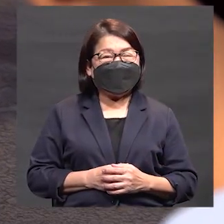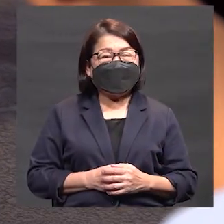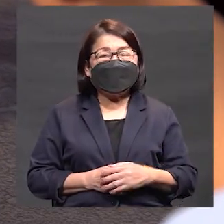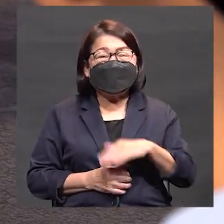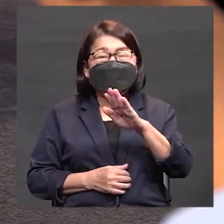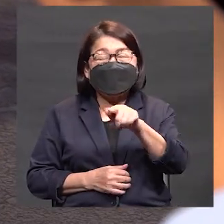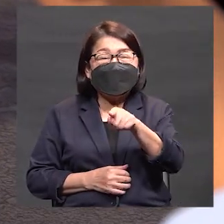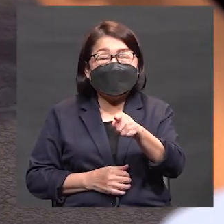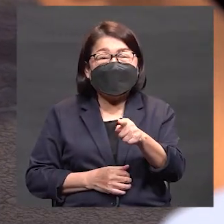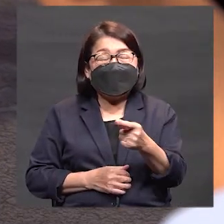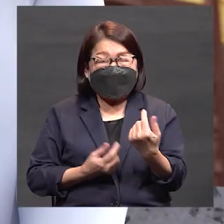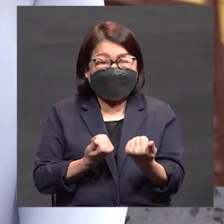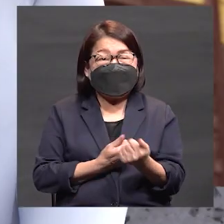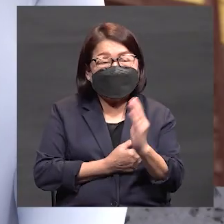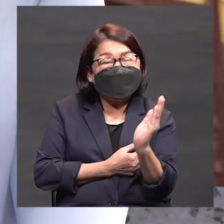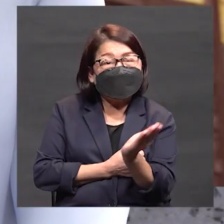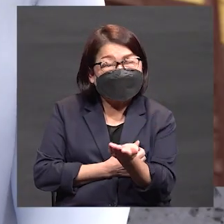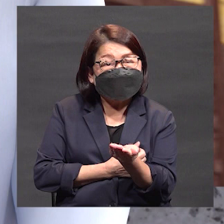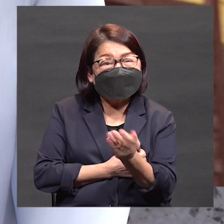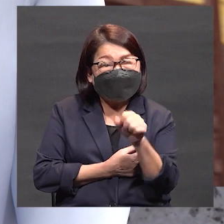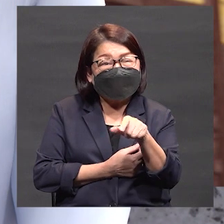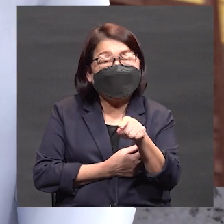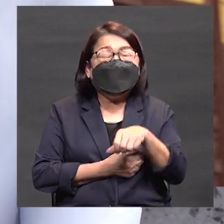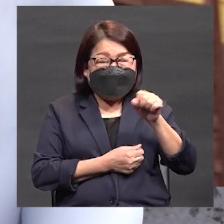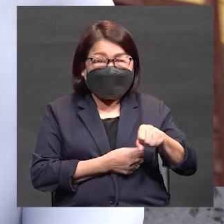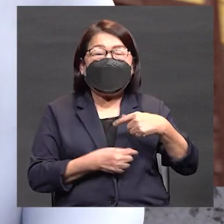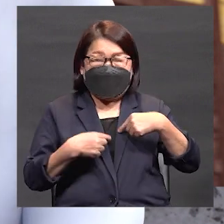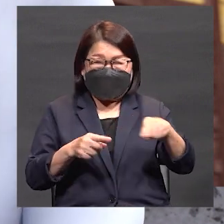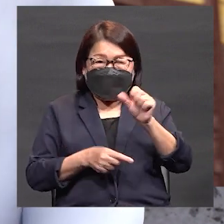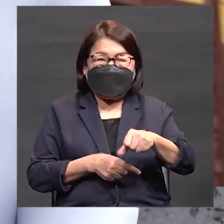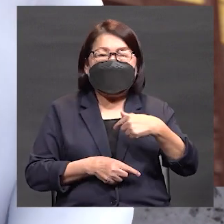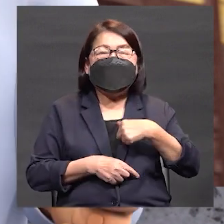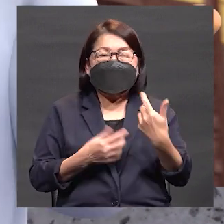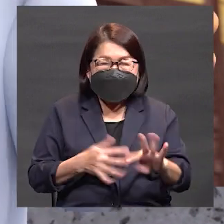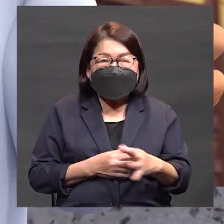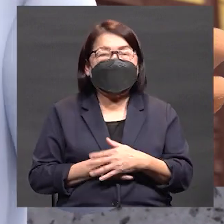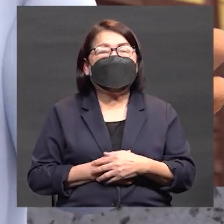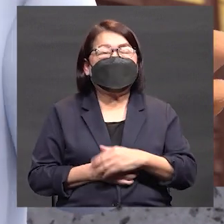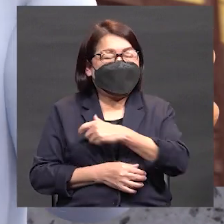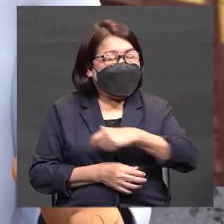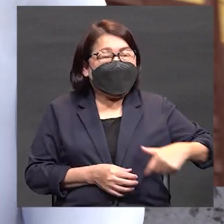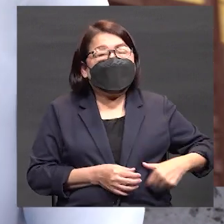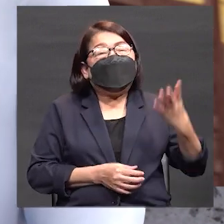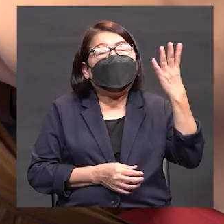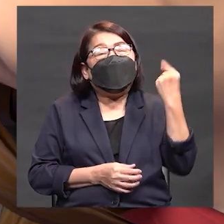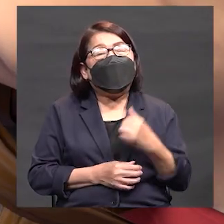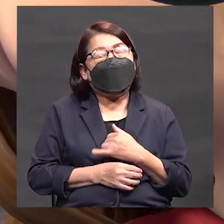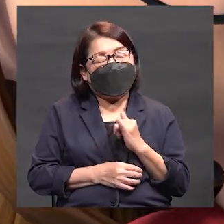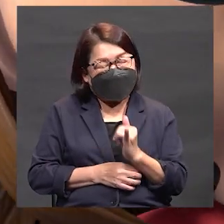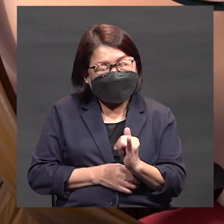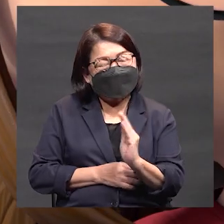พี่เพิ่งรับปริญญาบัตรเหรอคะ ใช่พี่เพิ่งรับพระราชทานปริญญาบัตรจากในหลวงเมื่อวานนี้เอง